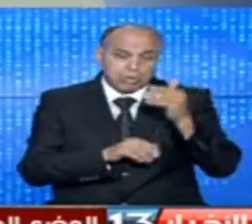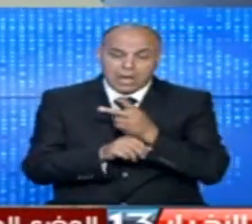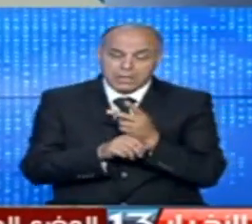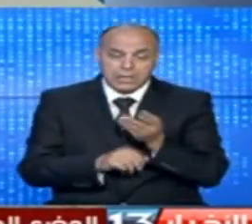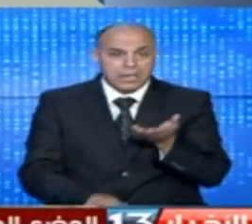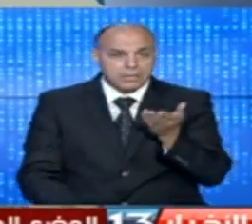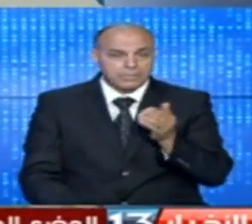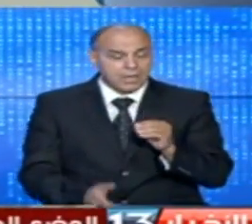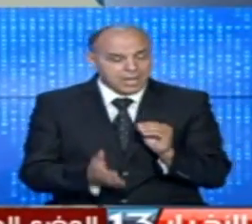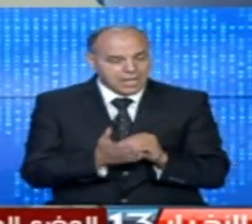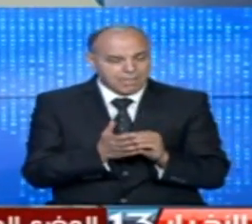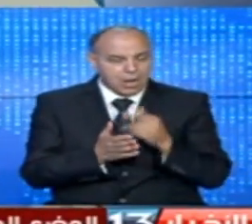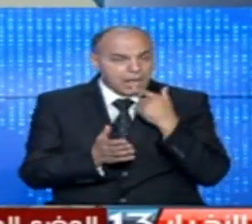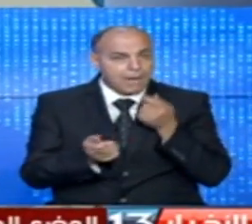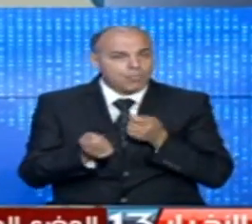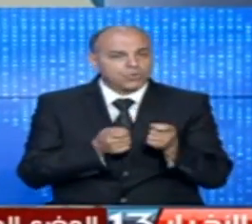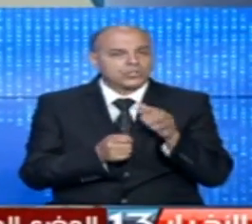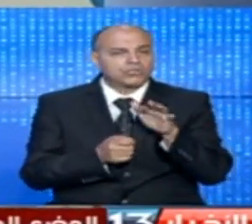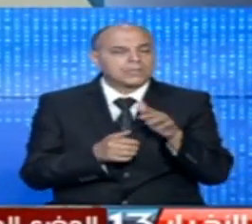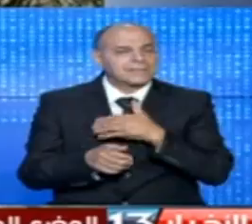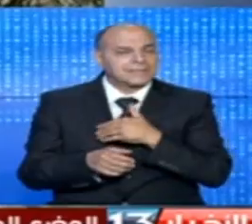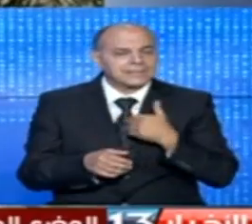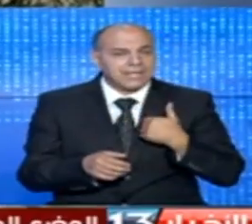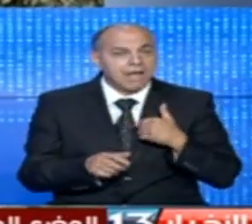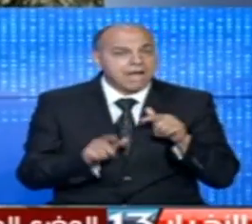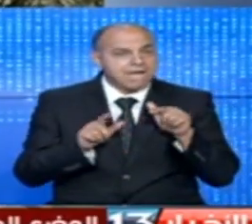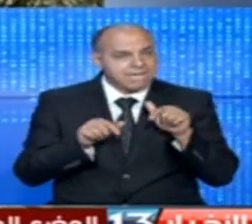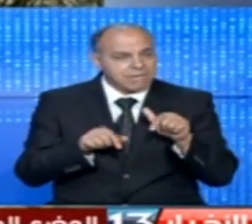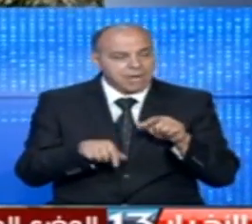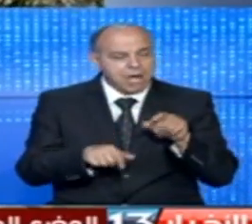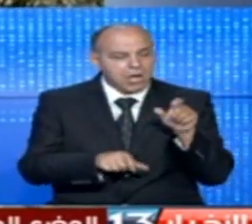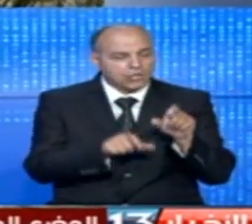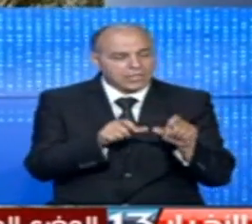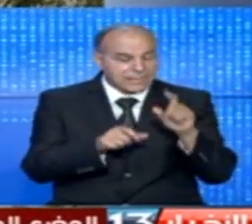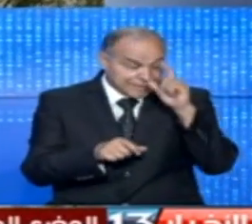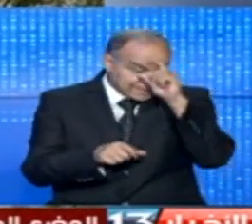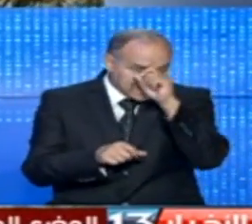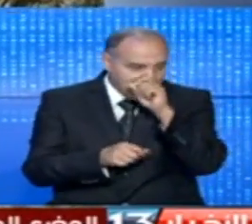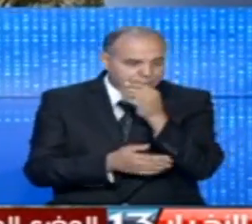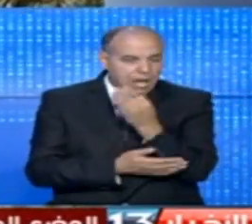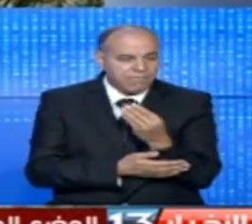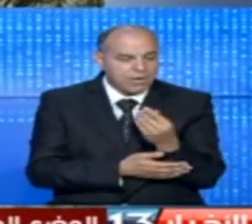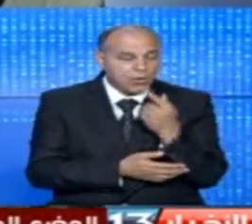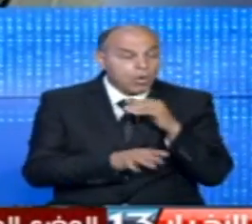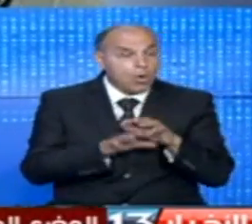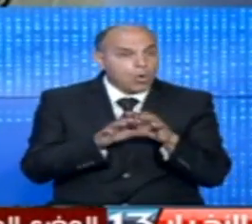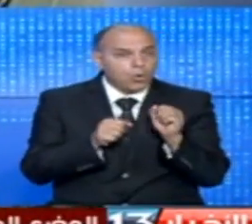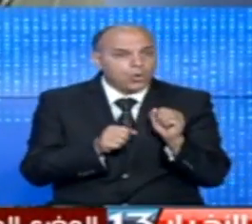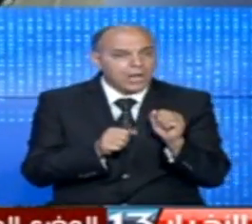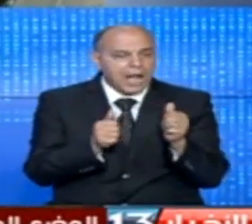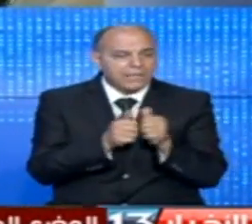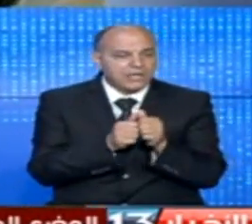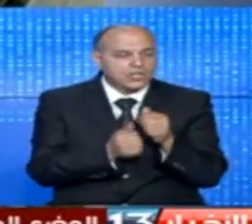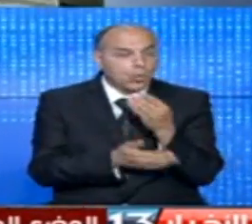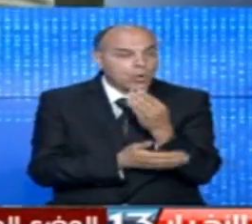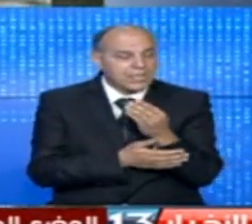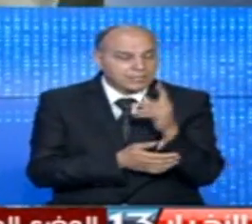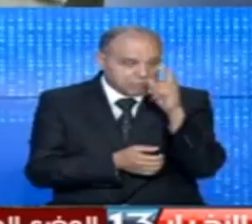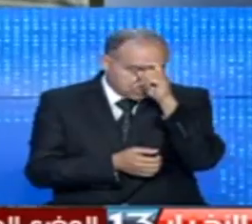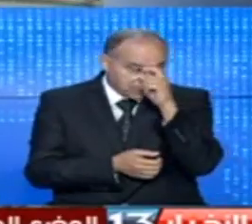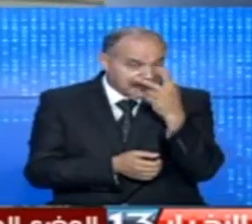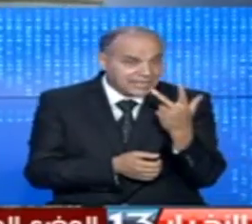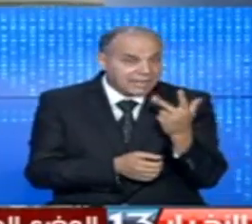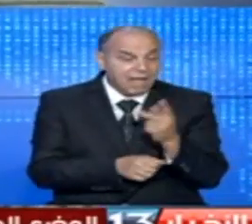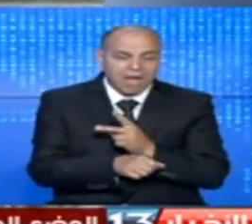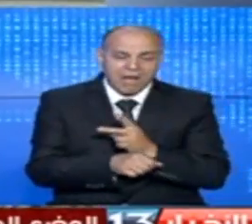الخطيرة. كما أفاد المدير الجهوي للصحة بوجود حالات صعبة في صفوف الأطفال، بلغ عددهم 11 طفلا منهم 3